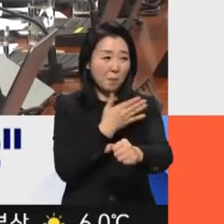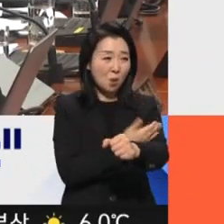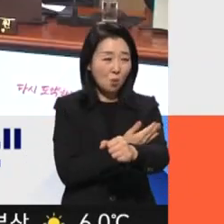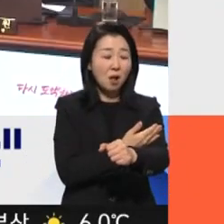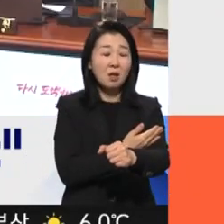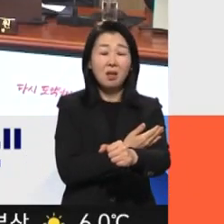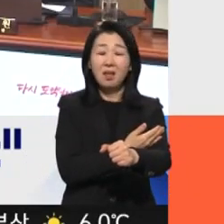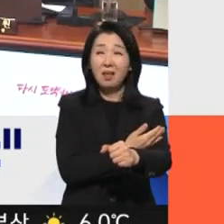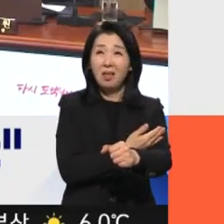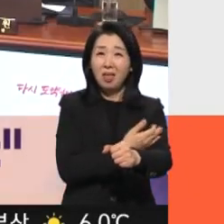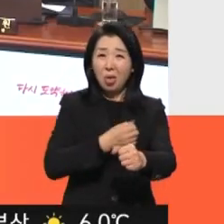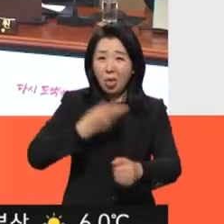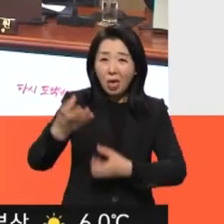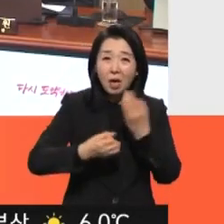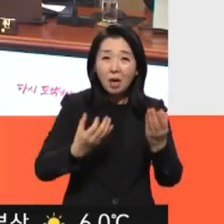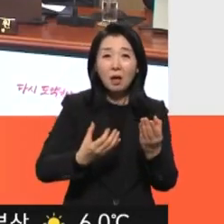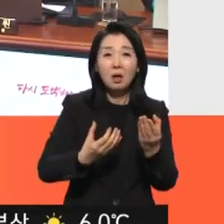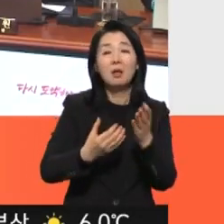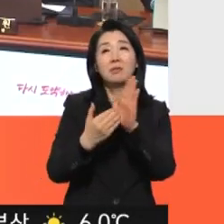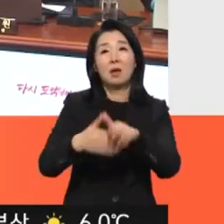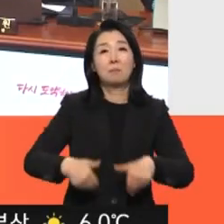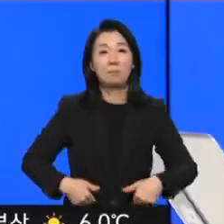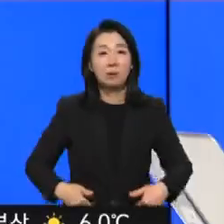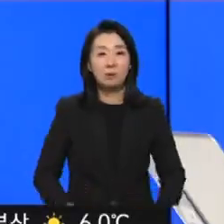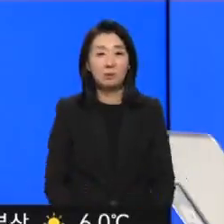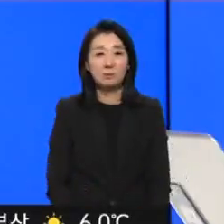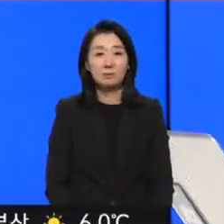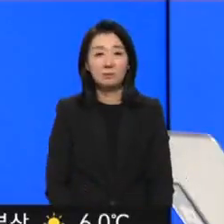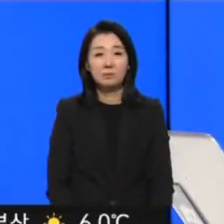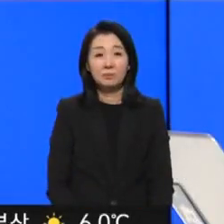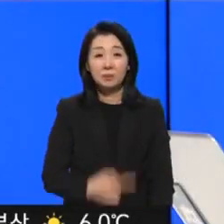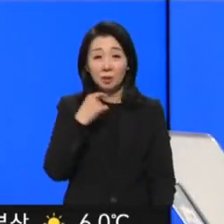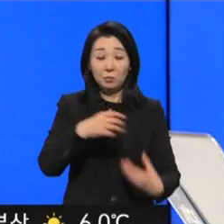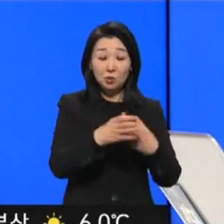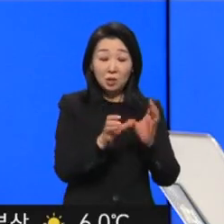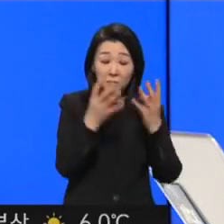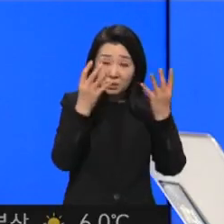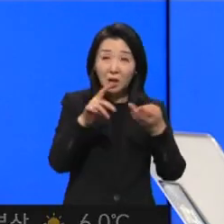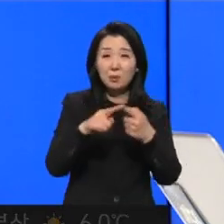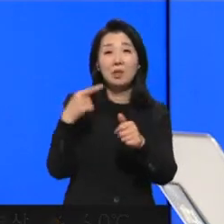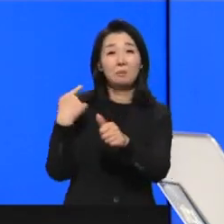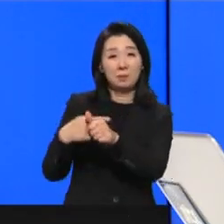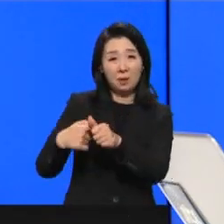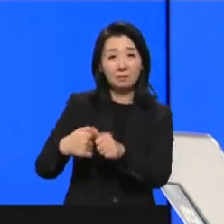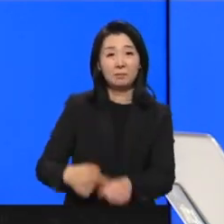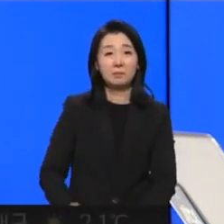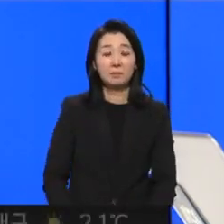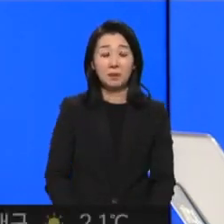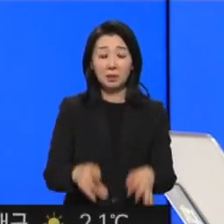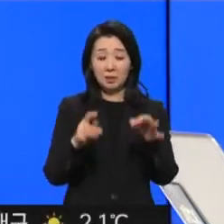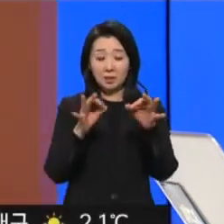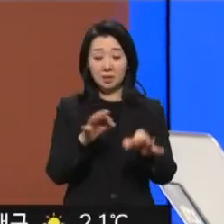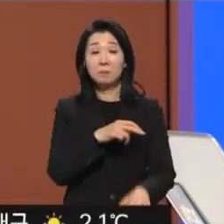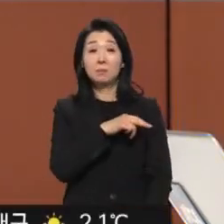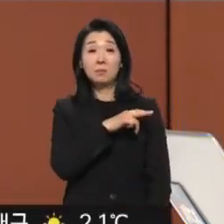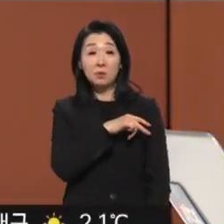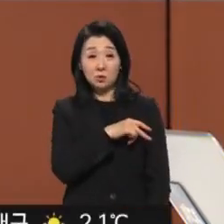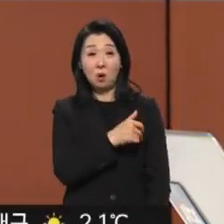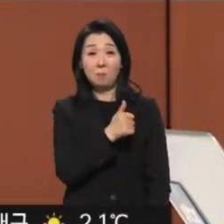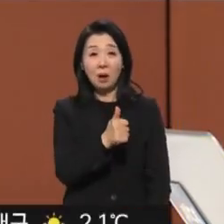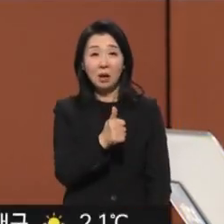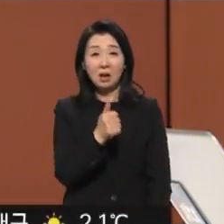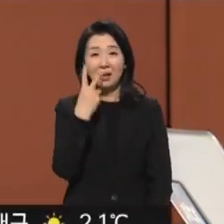막는 사면법의 개정이 필요하다고 지적했습니다. 네. 민주당도 이번 사면에 대해서 비판적인 입장을 내고 있죠. 김의겸 대변인은